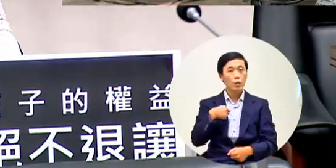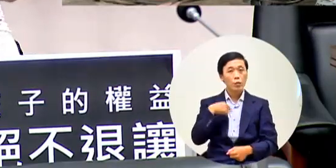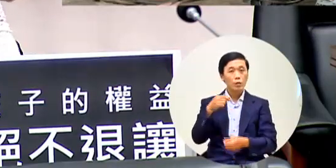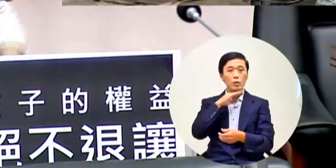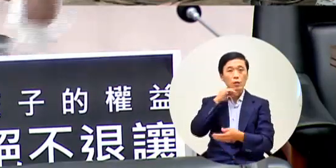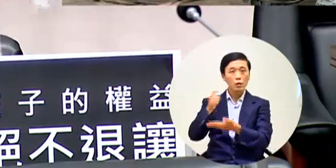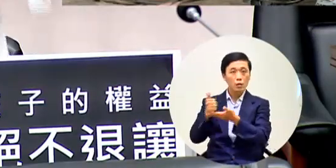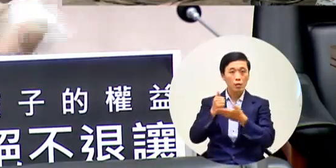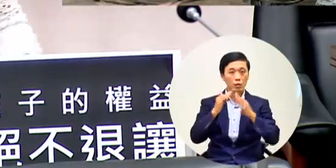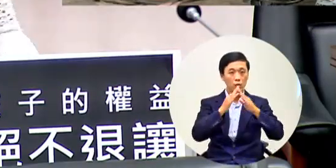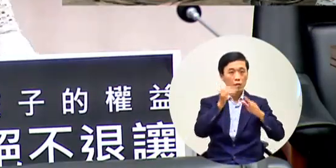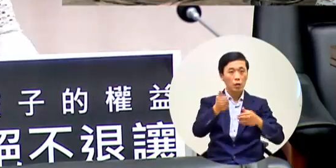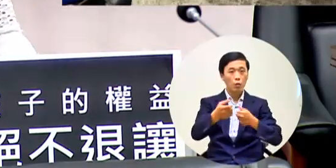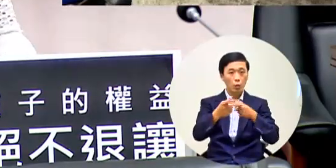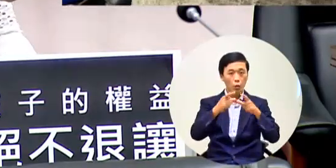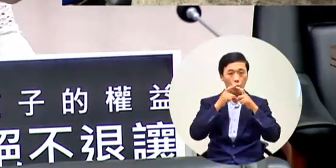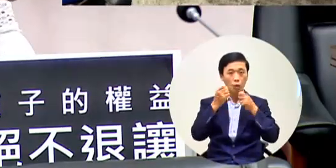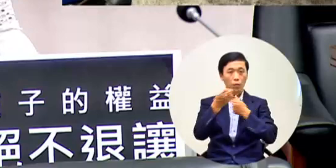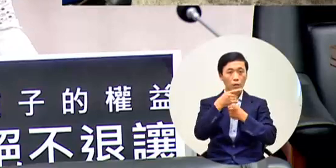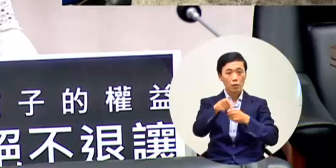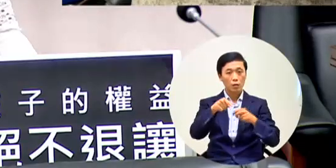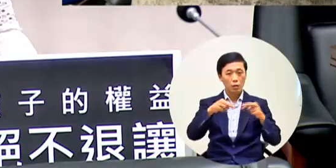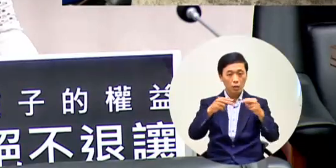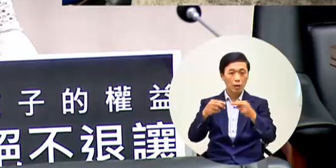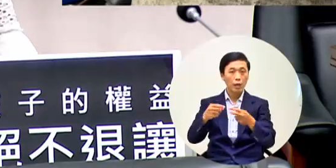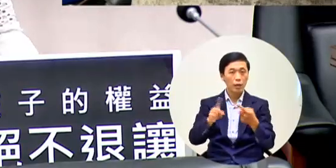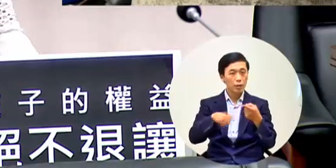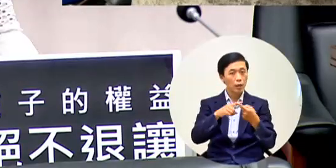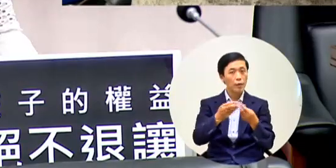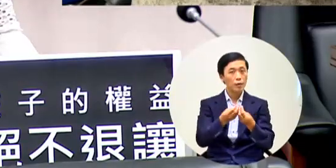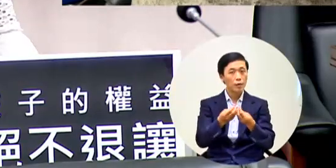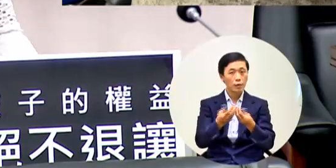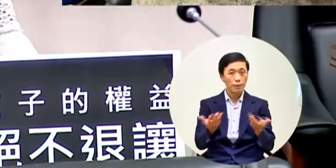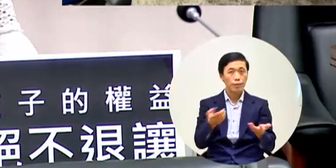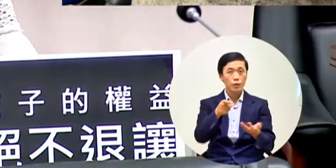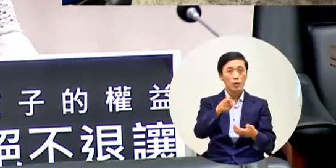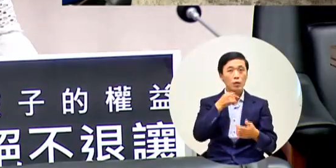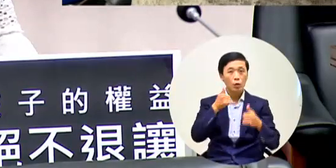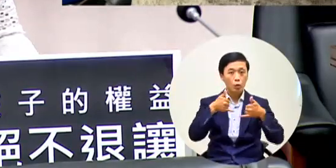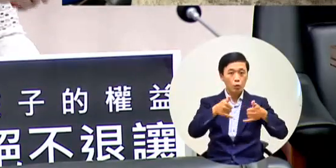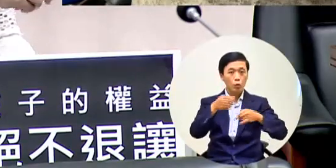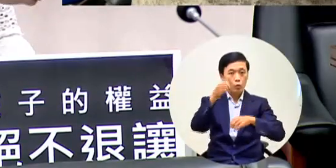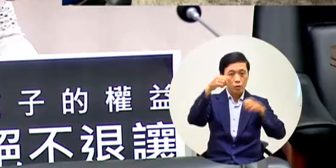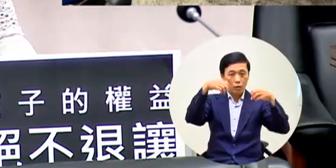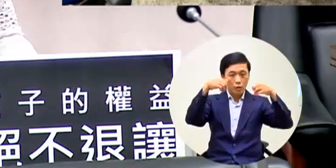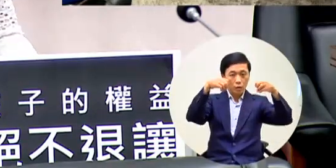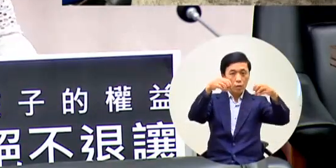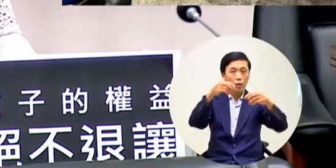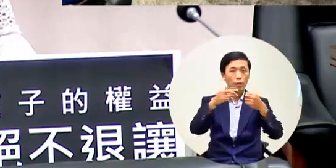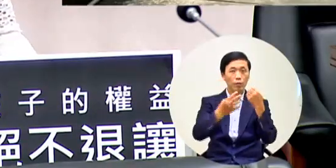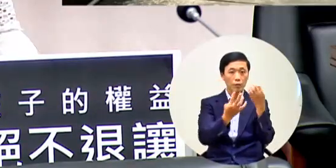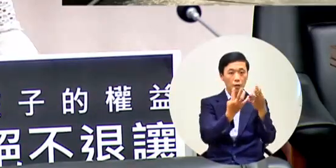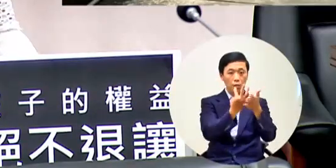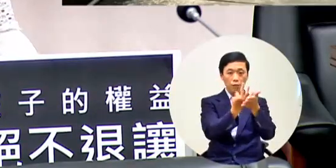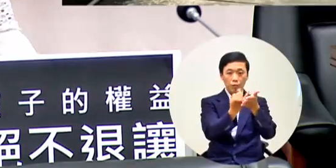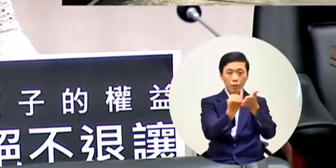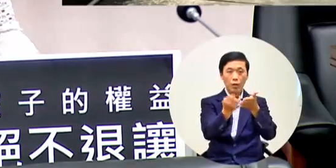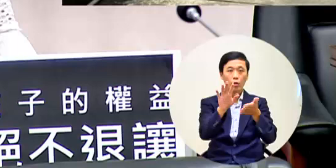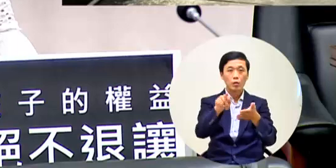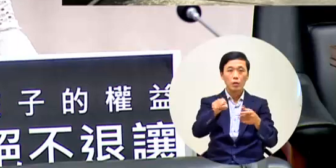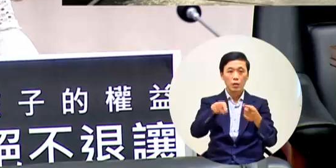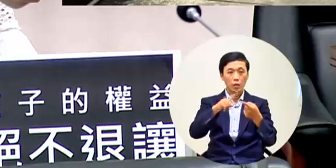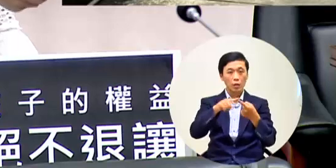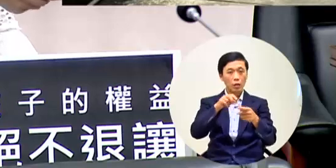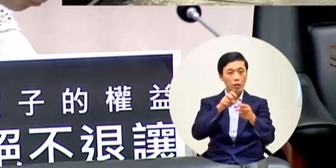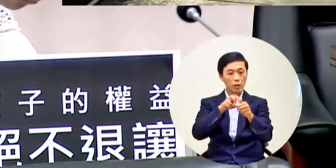市长你也答复一下，这个该怎么来改善啦齁。那他这个就有路灯编号的，这个应该是养工处编的啦齁。那再过